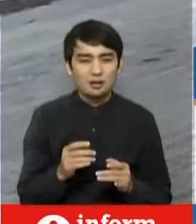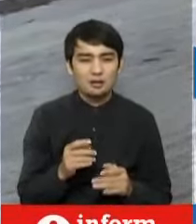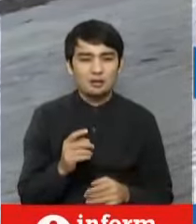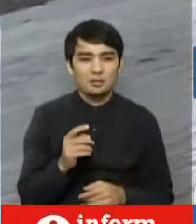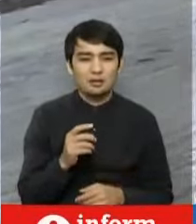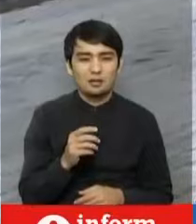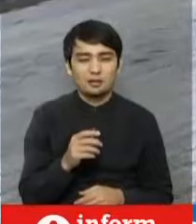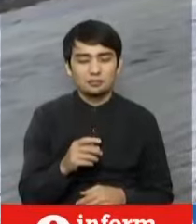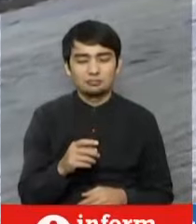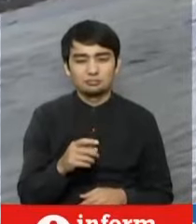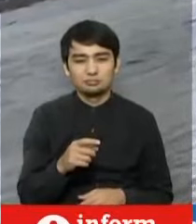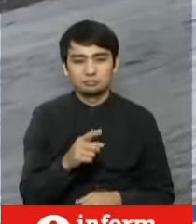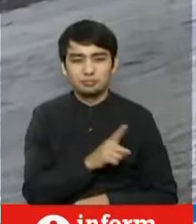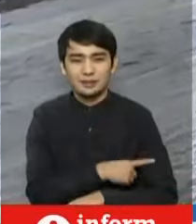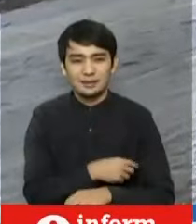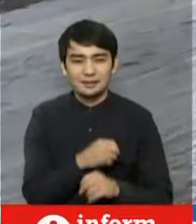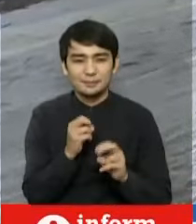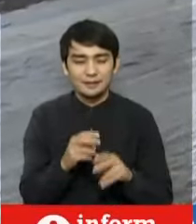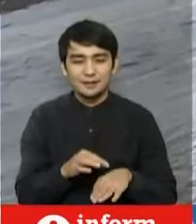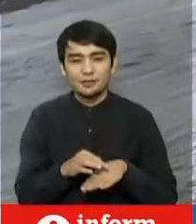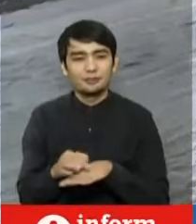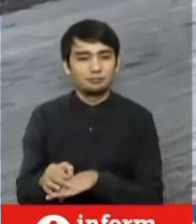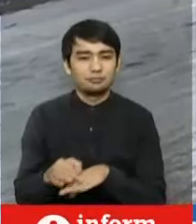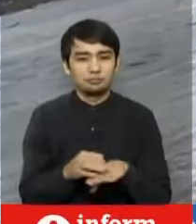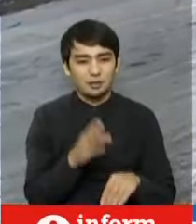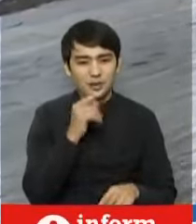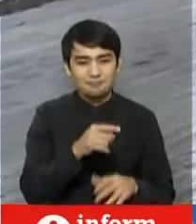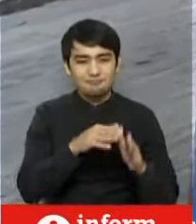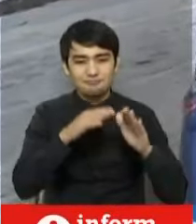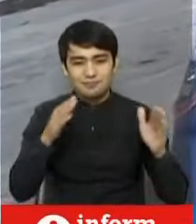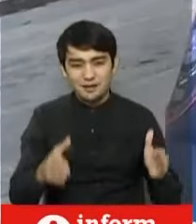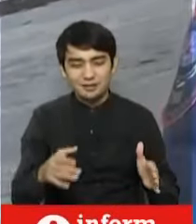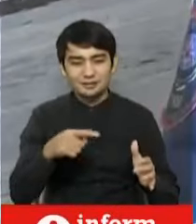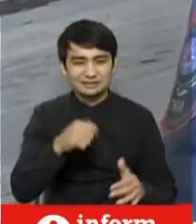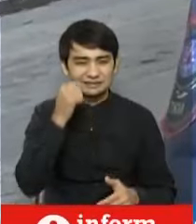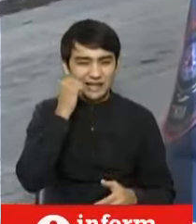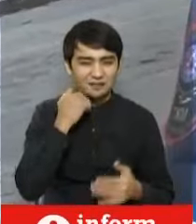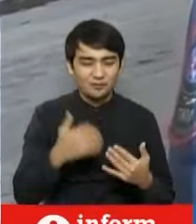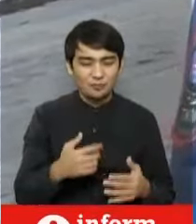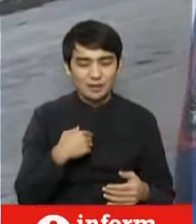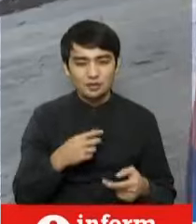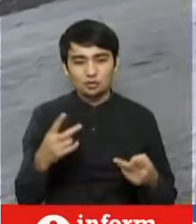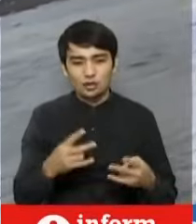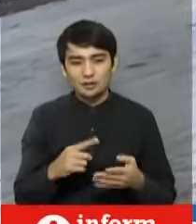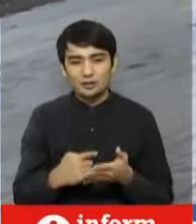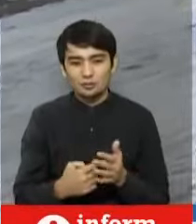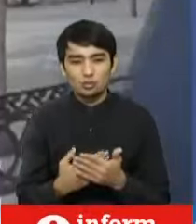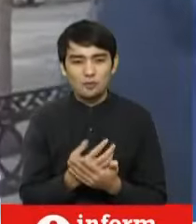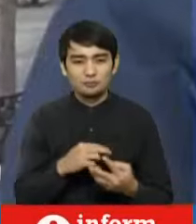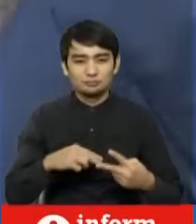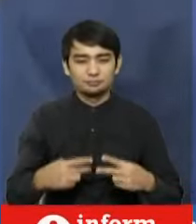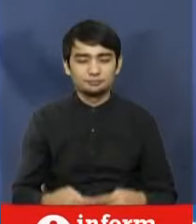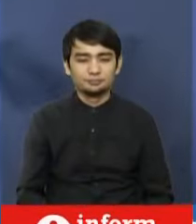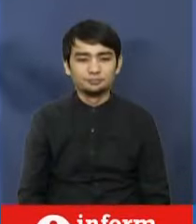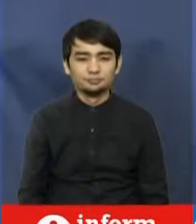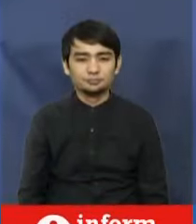госпиталь, где и вот эти палатки, они устаревшие, требуют замены.